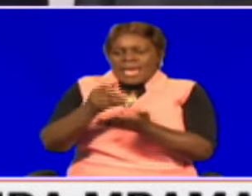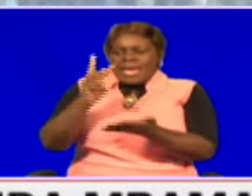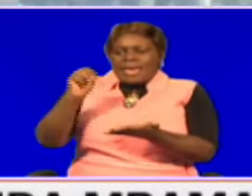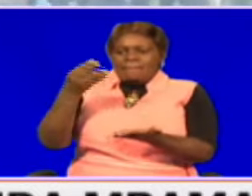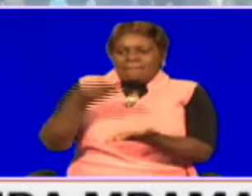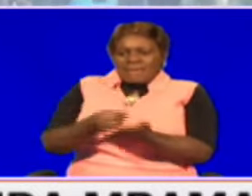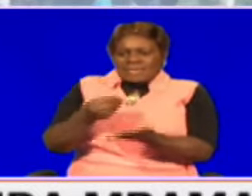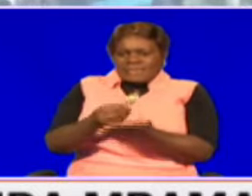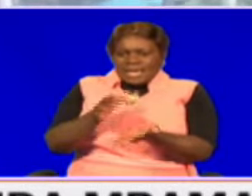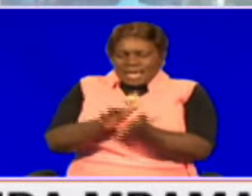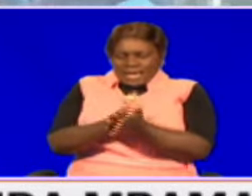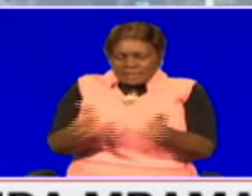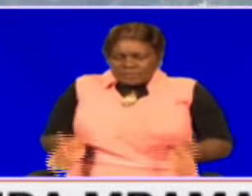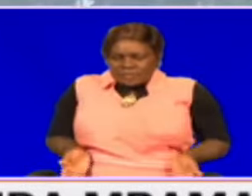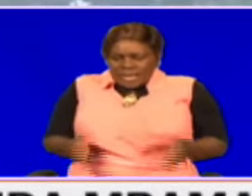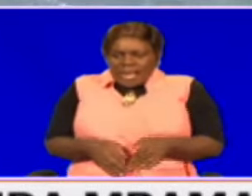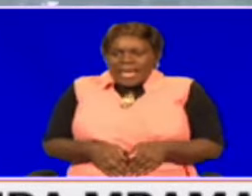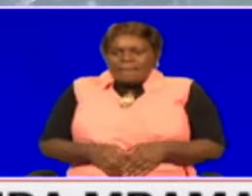nepi.